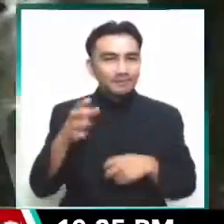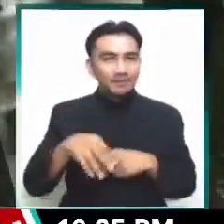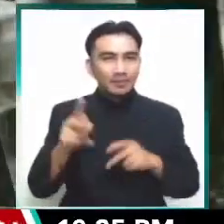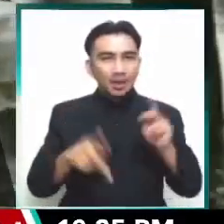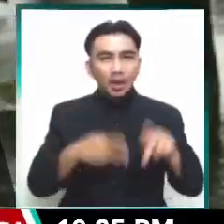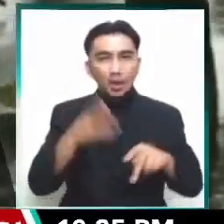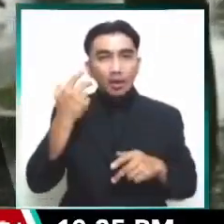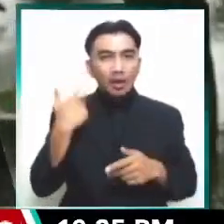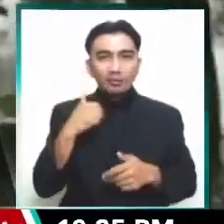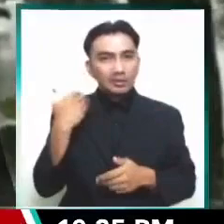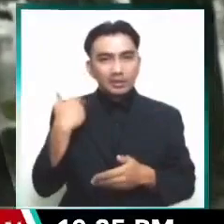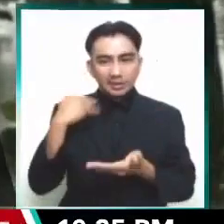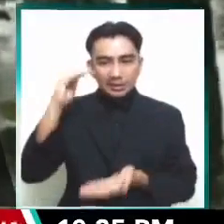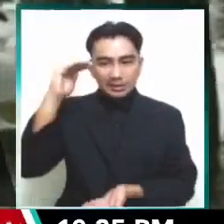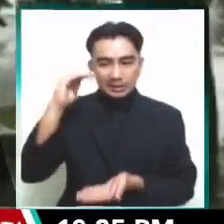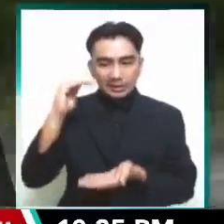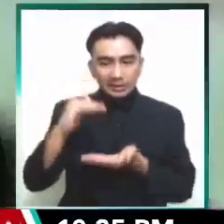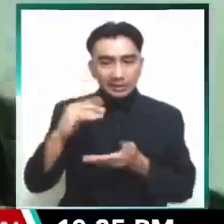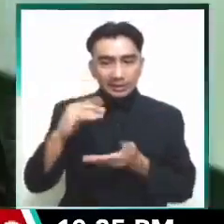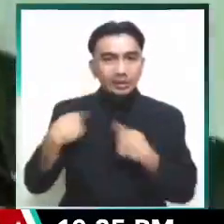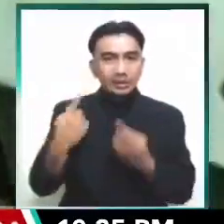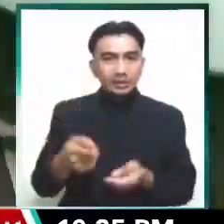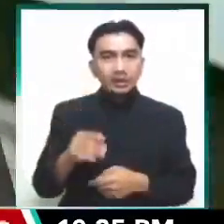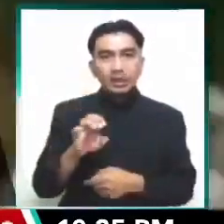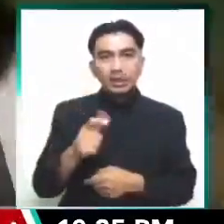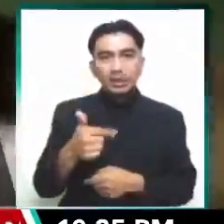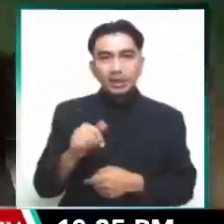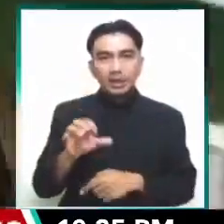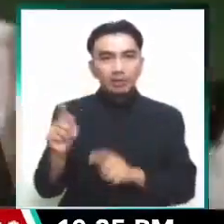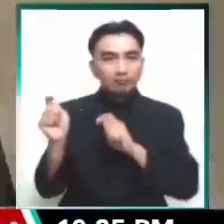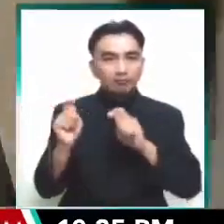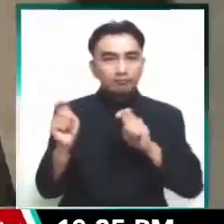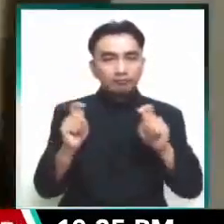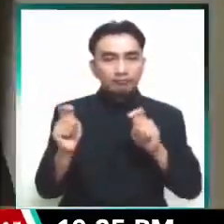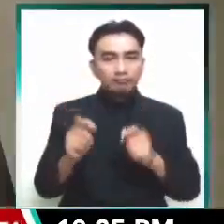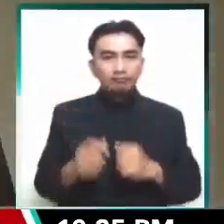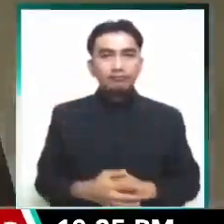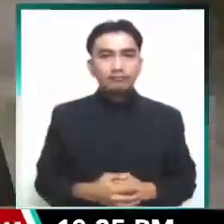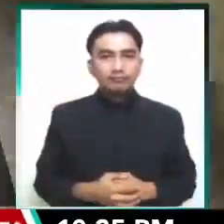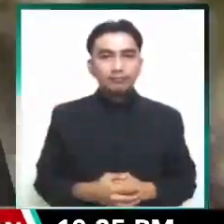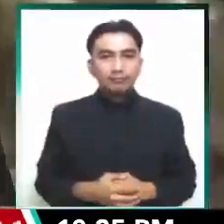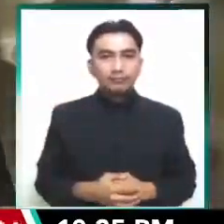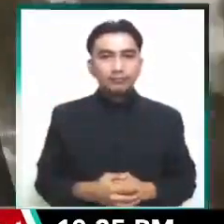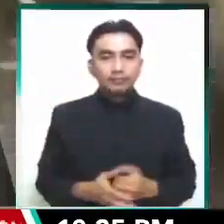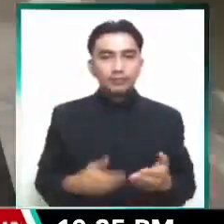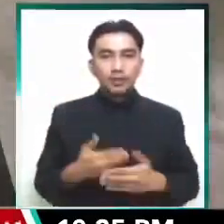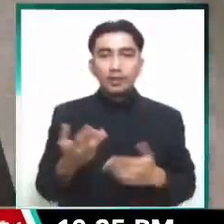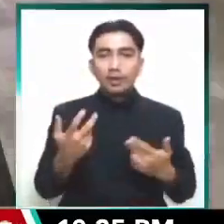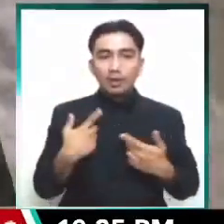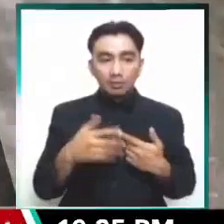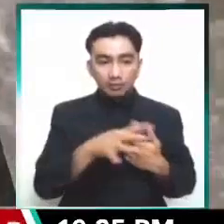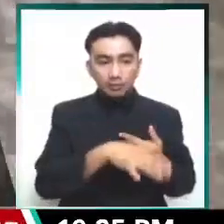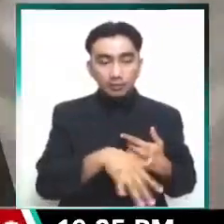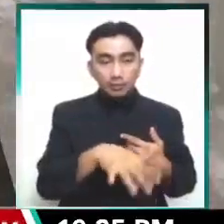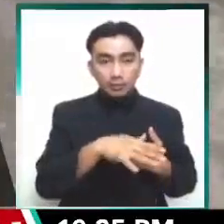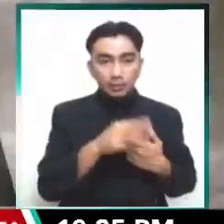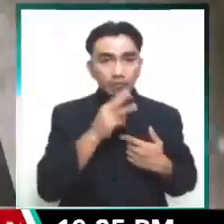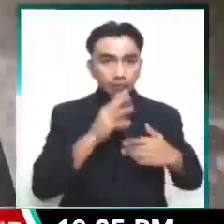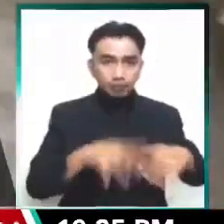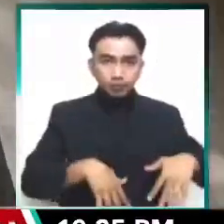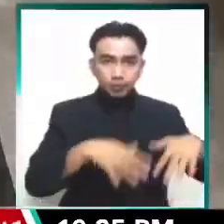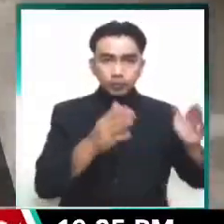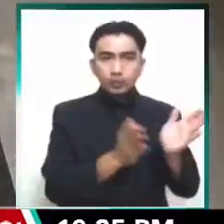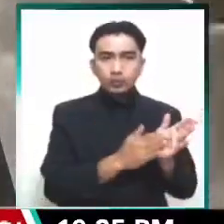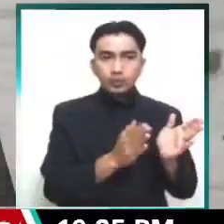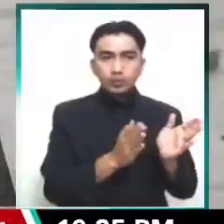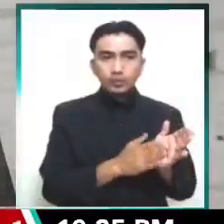baha mula panoong bagyong Egay. Nabasa nga printer! Binaha na rin ang Darasdas Elementary School sa Solsona,